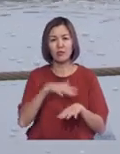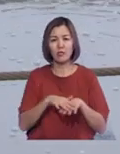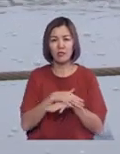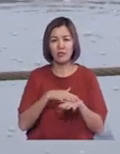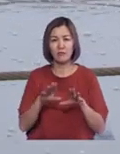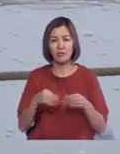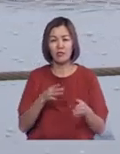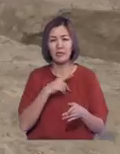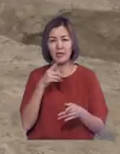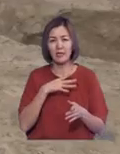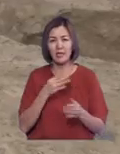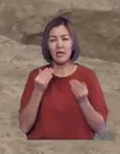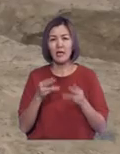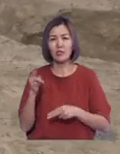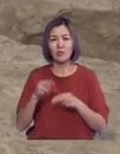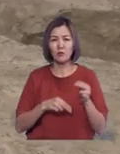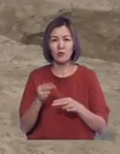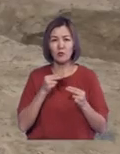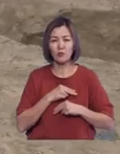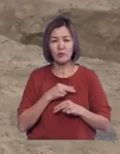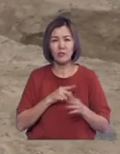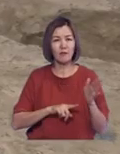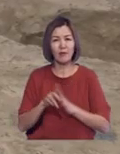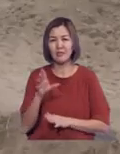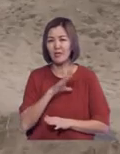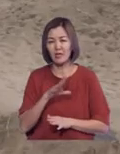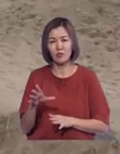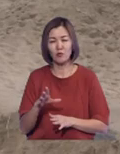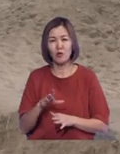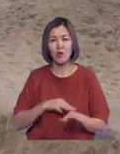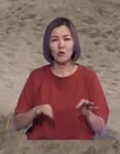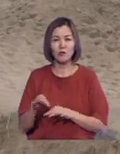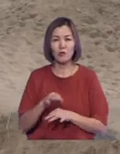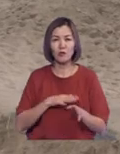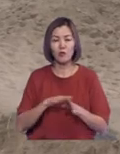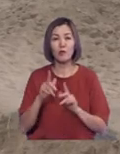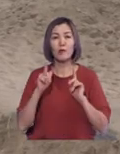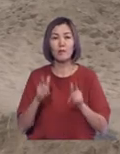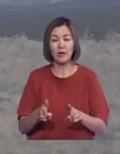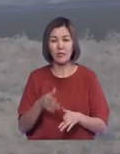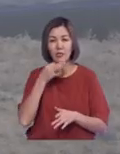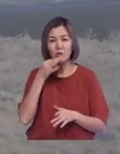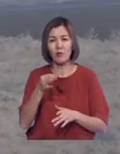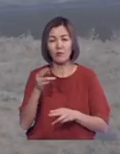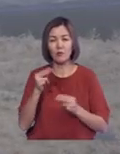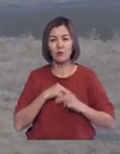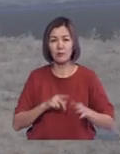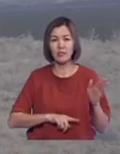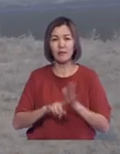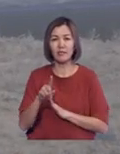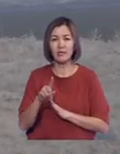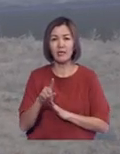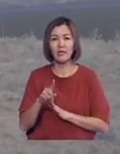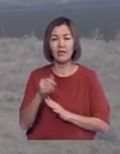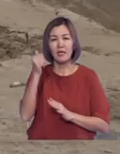игілігіне берілетінін айтады. Әзірше құрылыс жұмыстары басталмапты. Жоба толығымен мақұлданғанда ғана жауапты мердігер жұмысына кіріседі. Айта